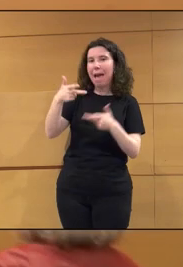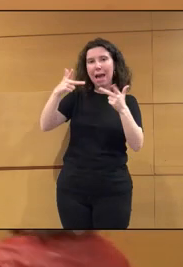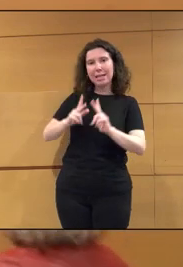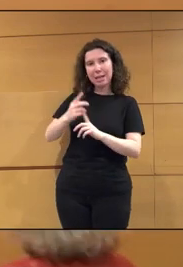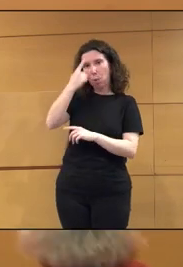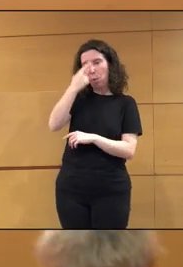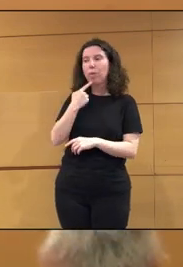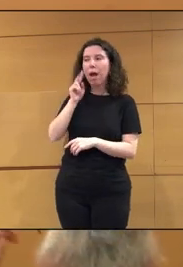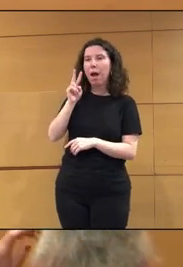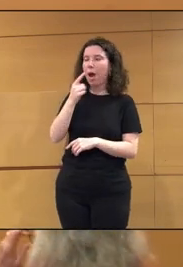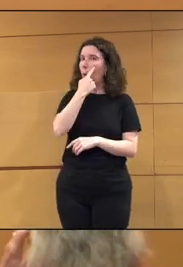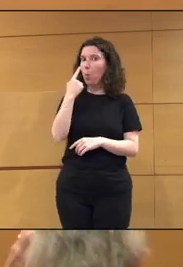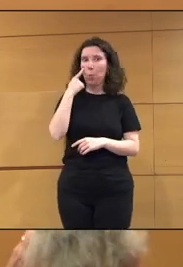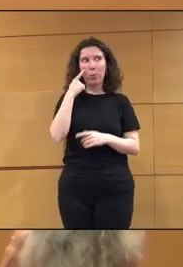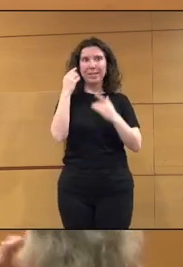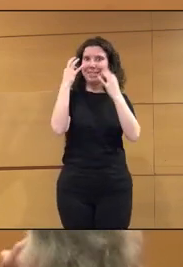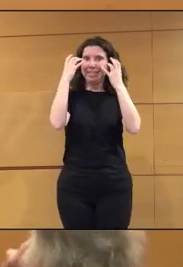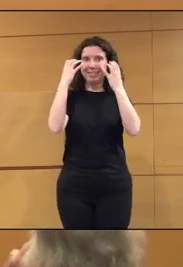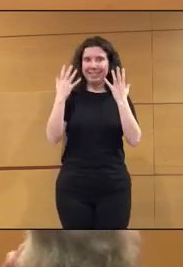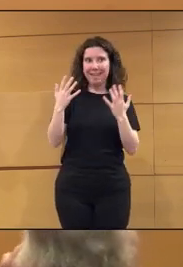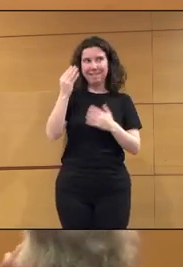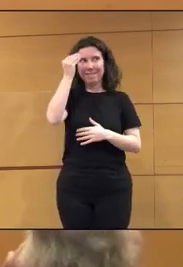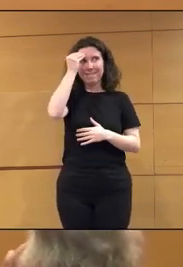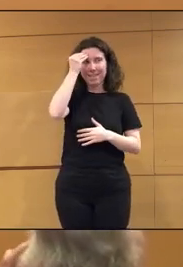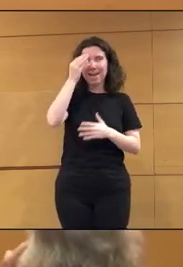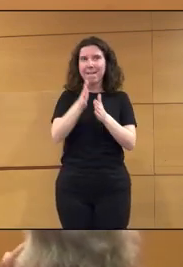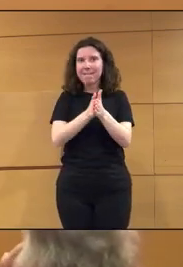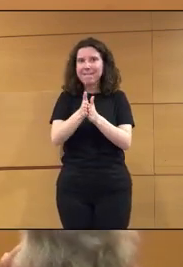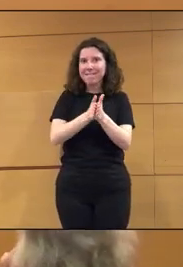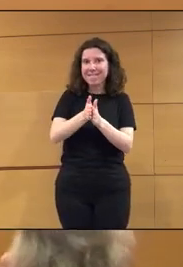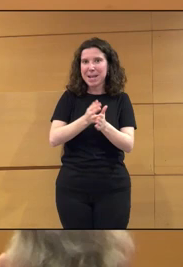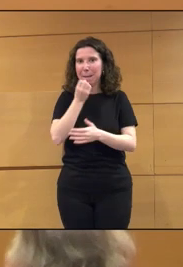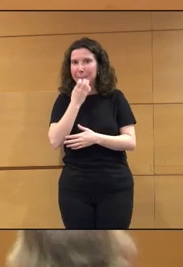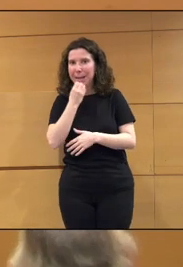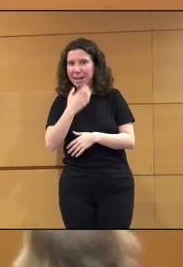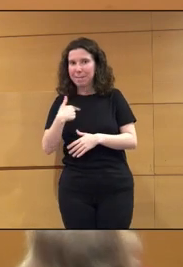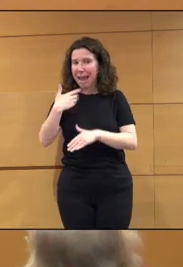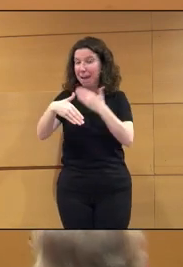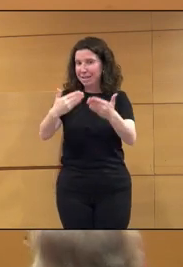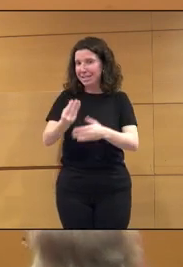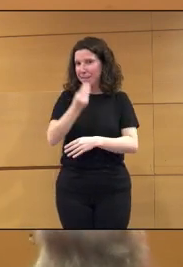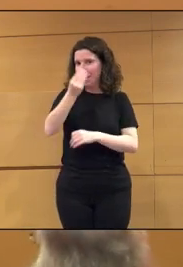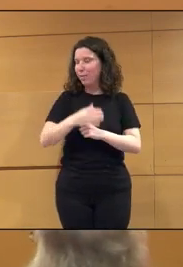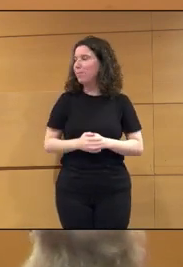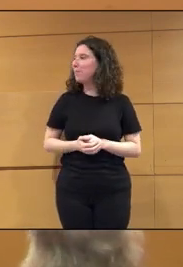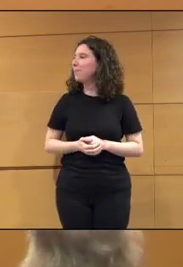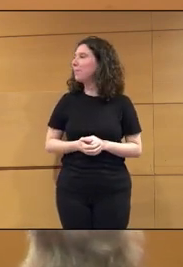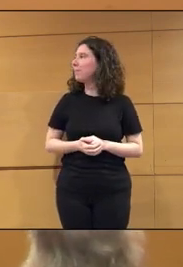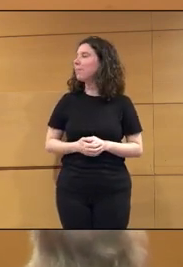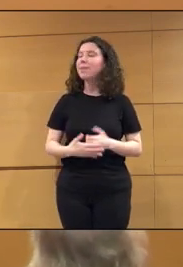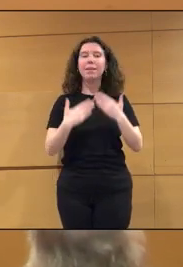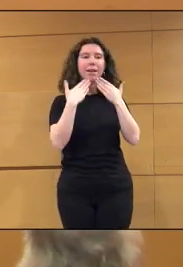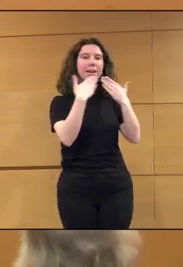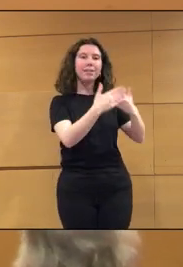que li estan brillant els ullets, eh? Està ja pensant, ai, que bé, que avançarem més encara.